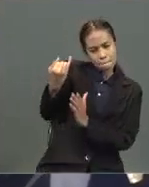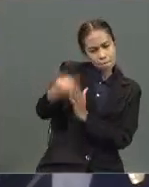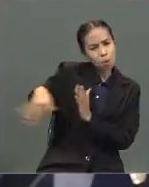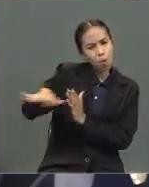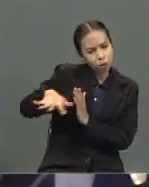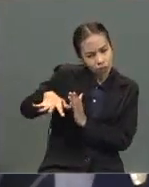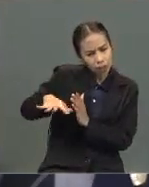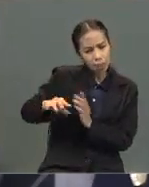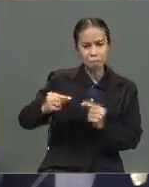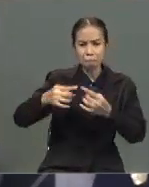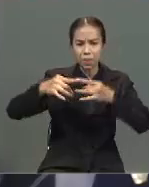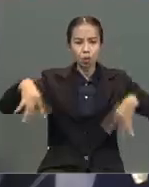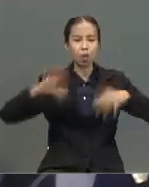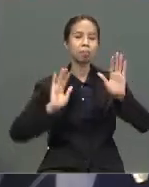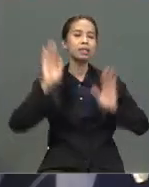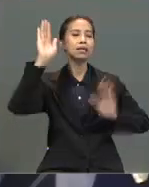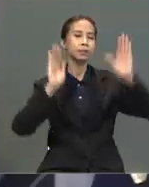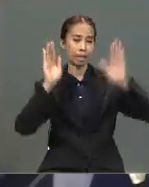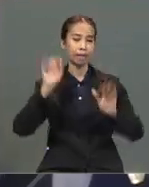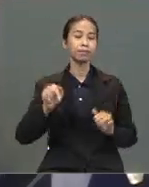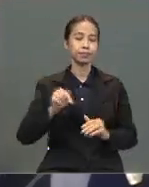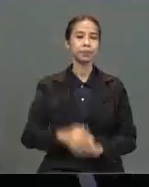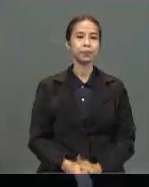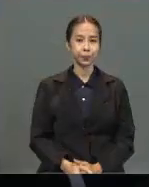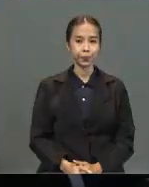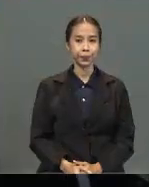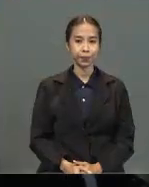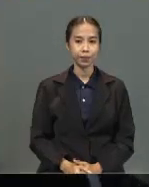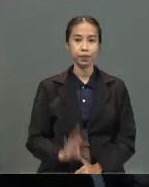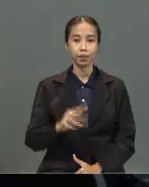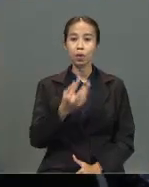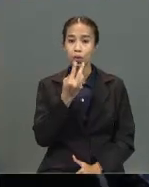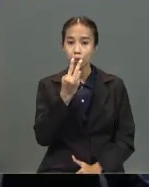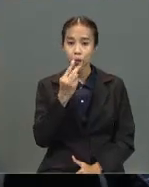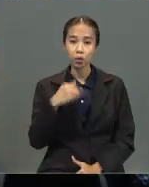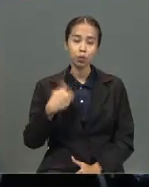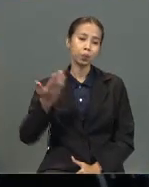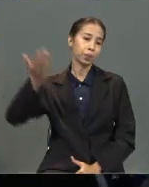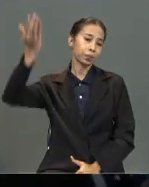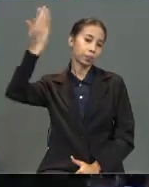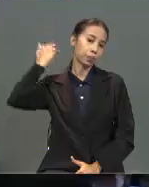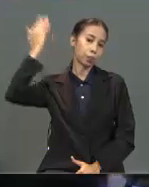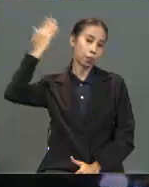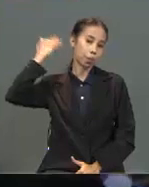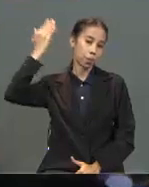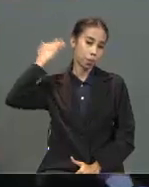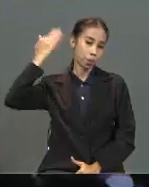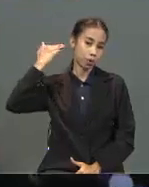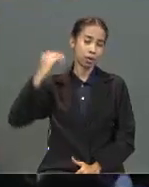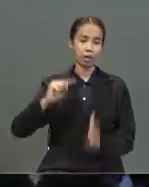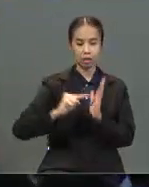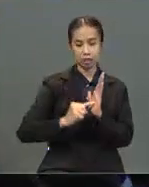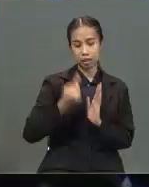ของความเป็นประชาธิปไตยและกะย้อนดูกันหน่อยแล้วกันนะครับผมชมครับเรื่องราวต้นเรื่องก็